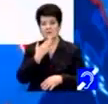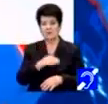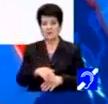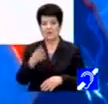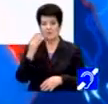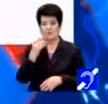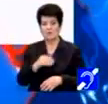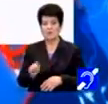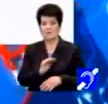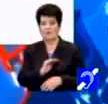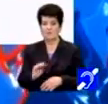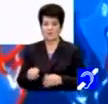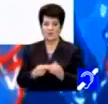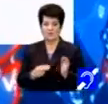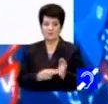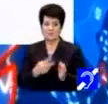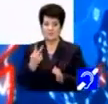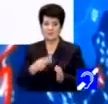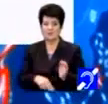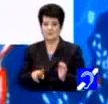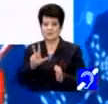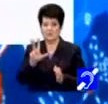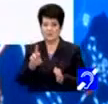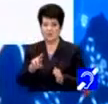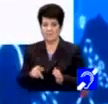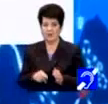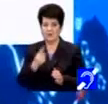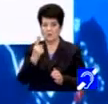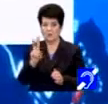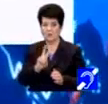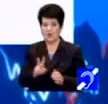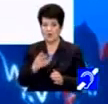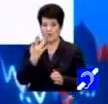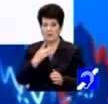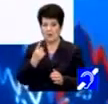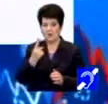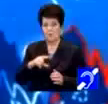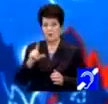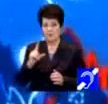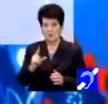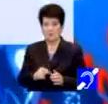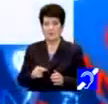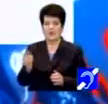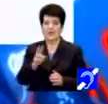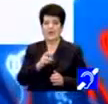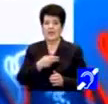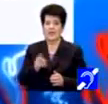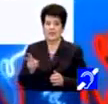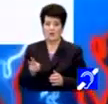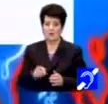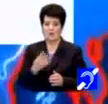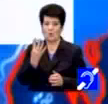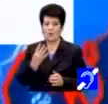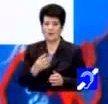a stabilit un curs oficial de 17 lei și 73 de bani pentru un dolar american cu un ban mai mult. Moneda europeană se scumpește